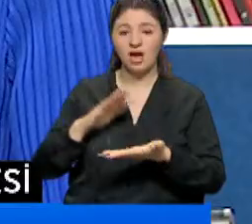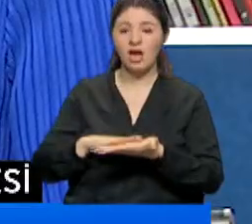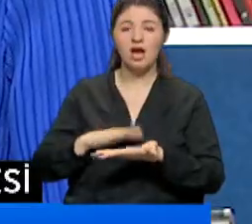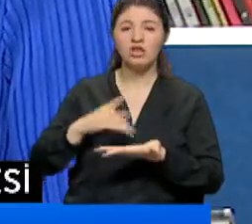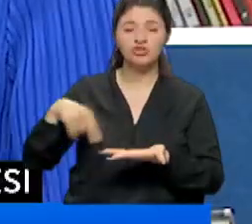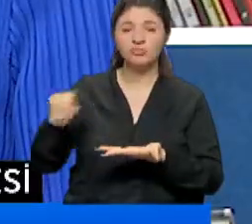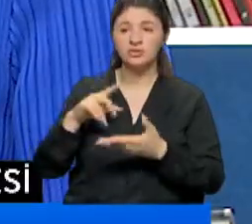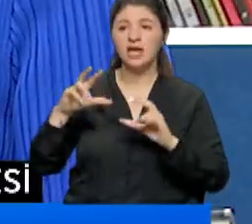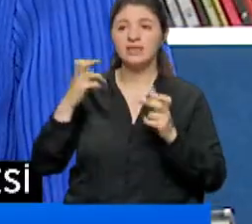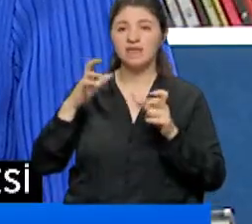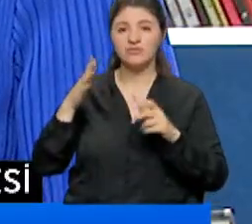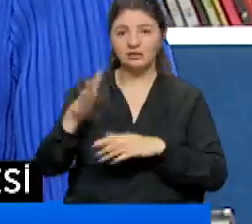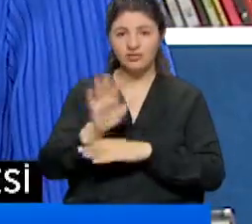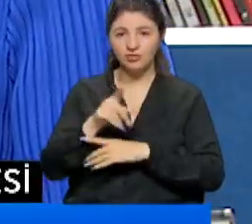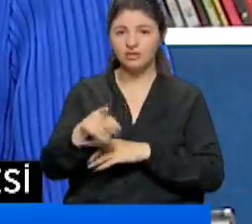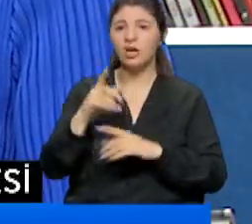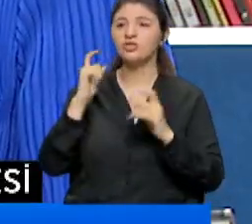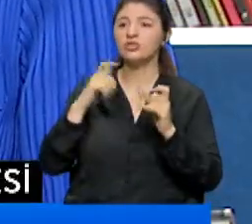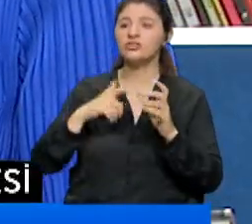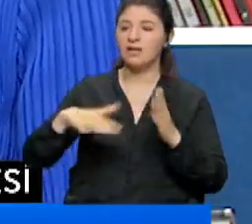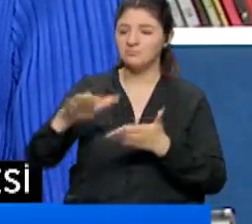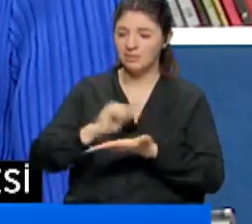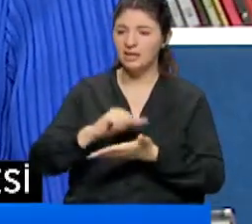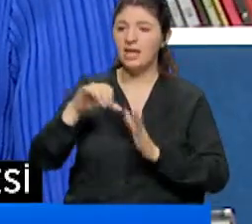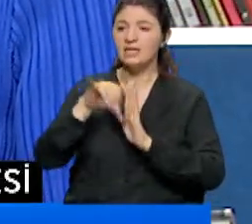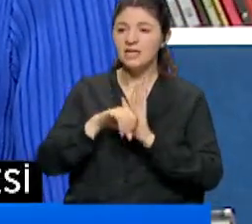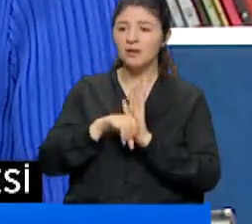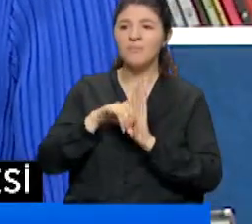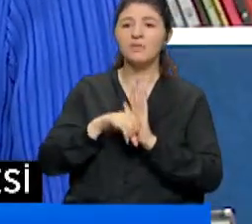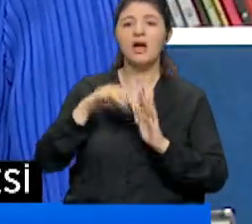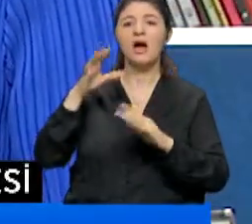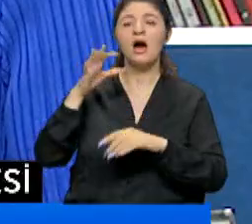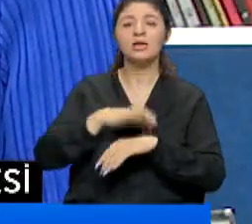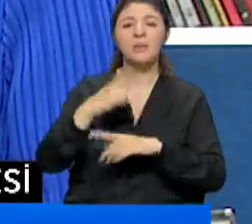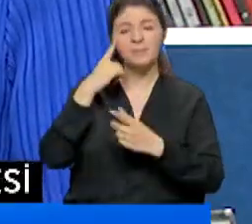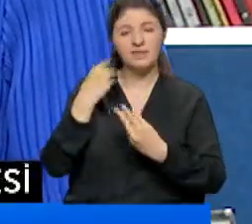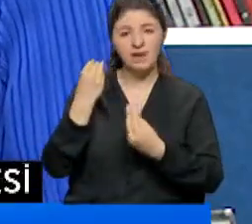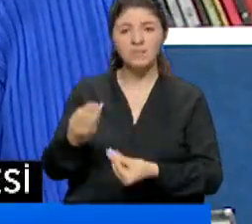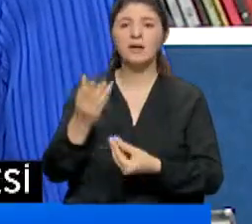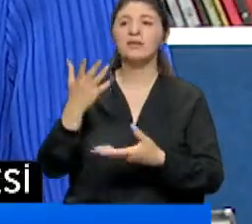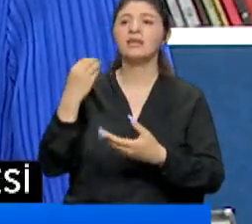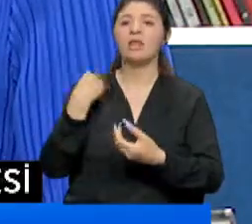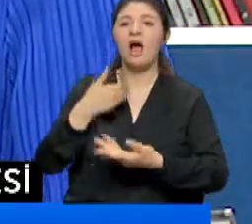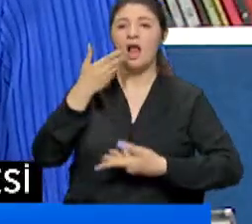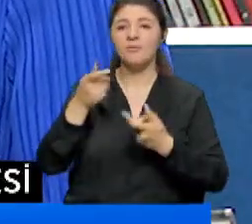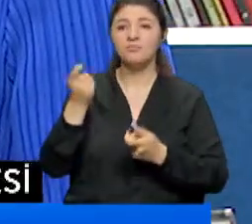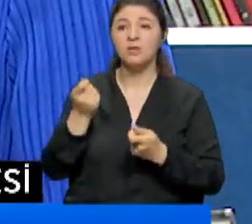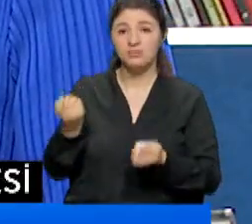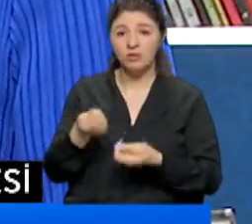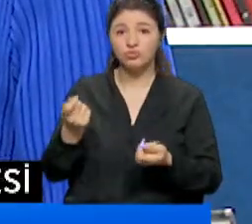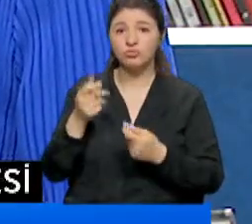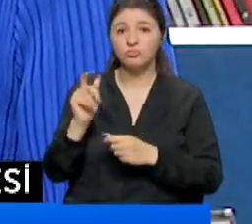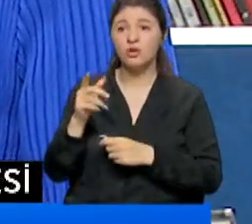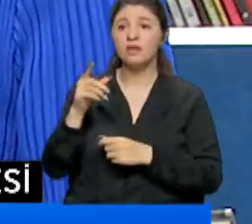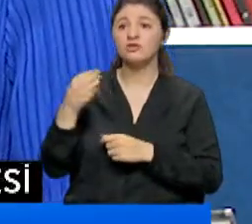arkadaşımız televizyonlarda sosyal medyada Instagram'da hastaları bilgi ulaştırmakla yenilikleri aktarmakla meşgul çok yeni